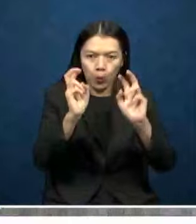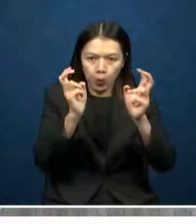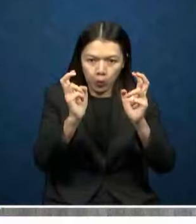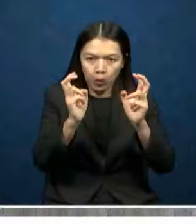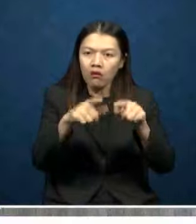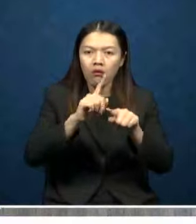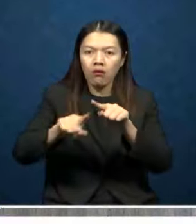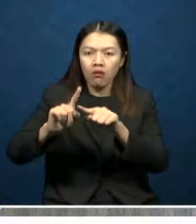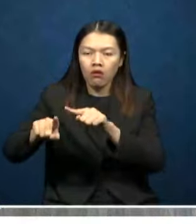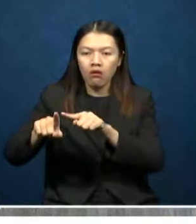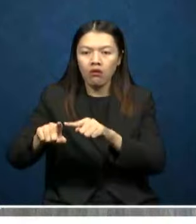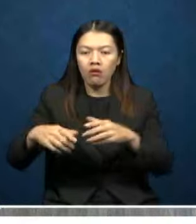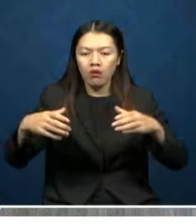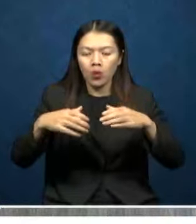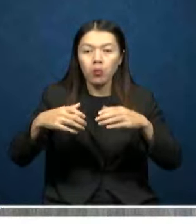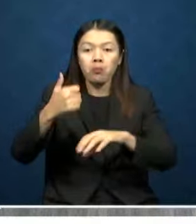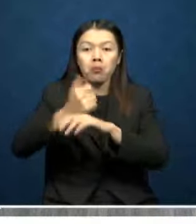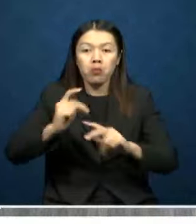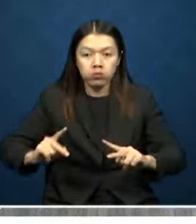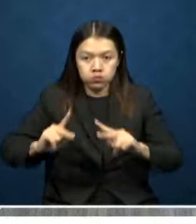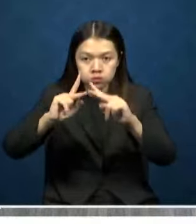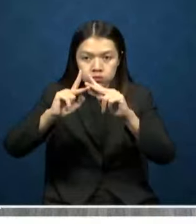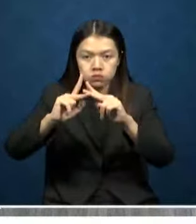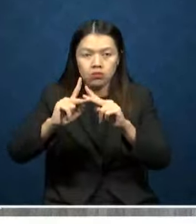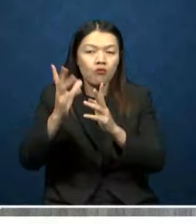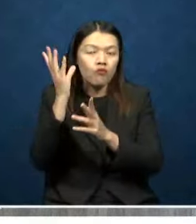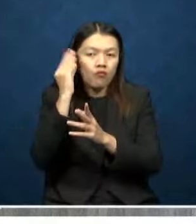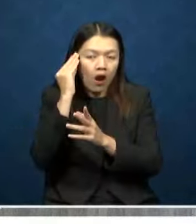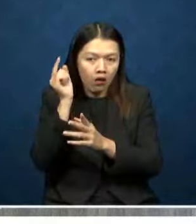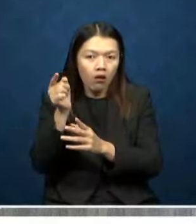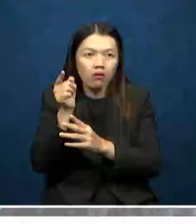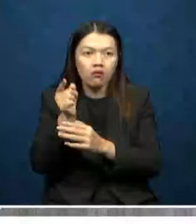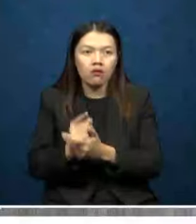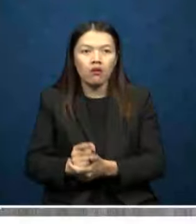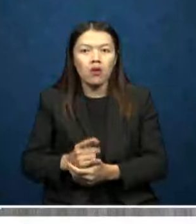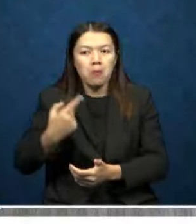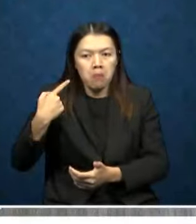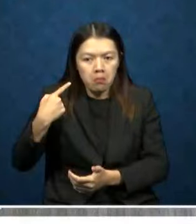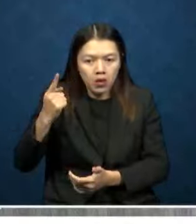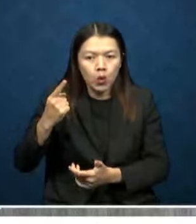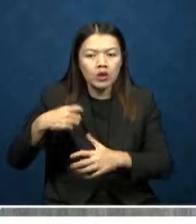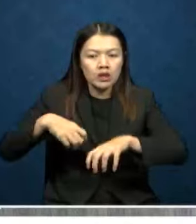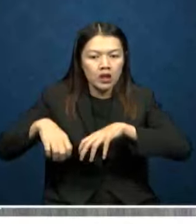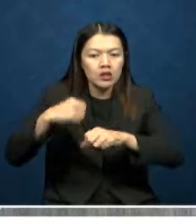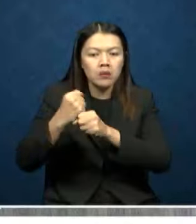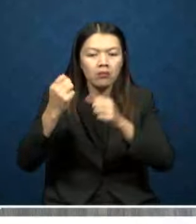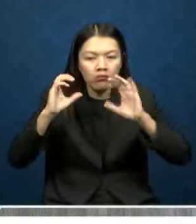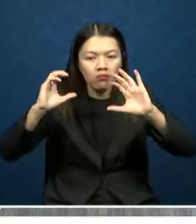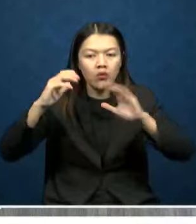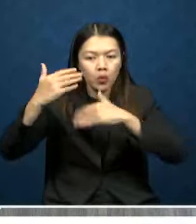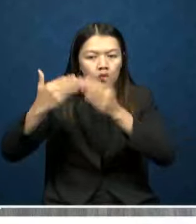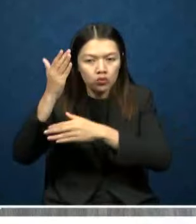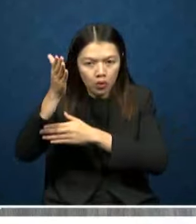ที่คณะรัฐมนตรีได้รับฟังแล้วจะเป็นประโยชน์ต่อการบริหารราชการแผ่นดินอย่าง